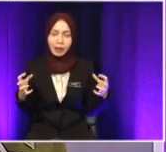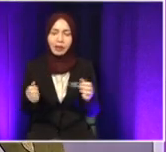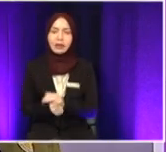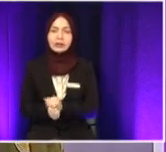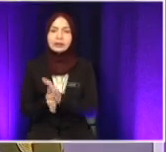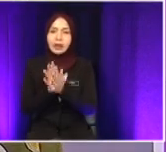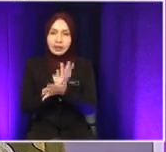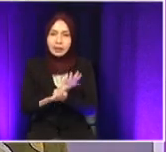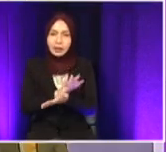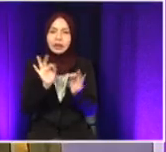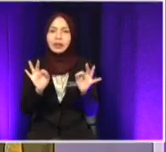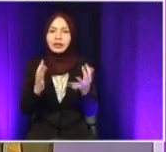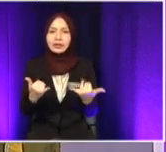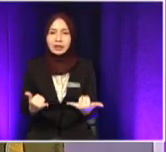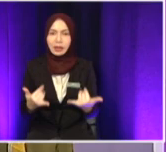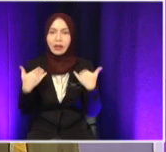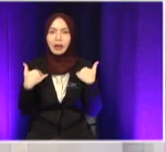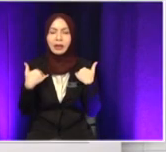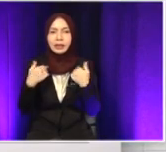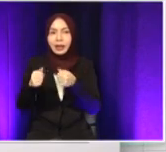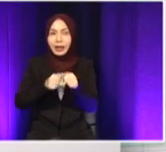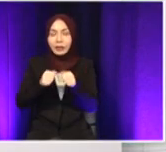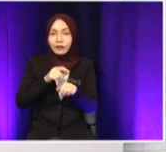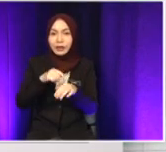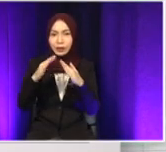murid-murid rumah emang boleh tak bagus bahasa Jawa